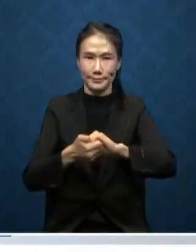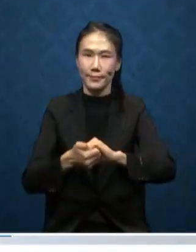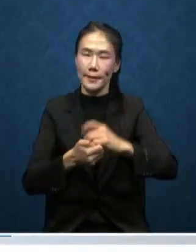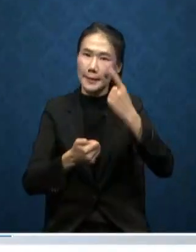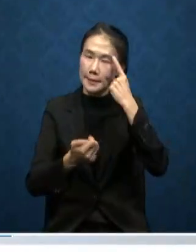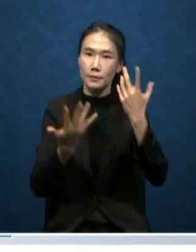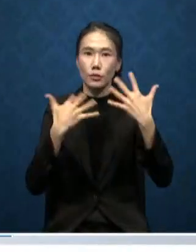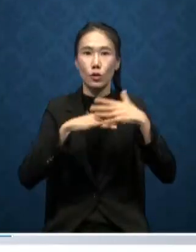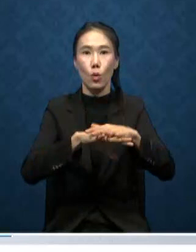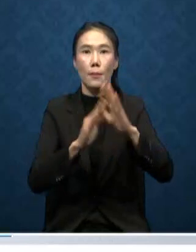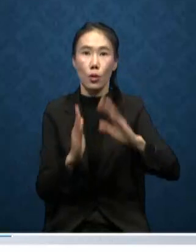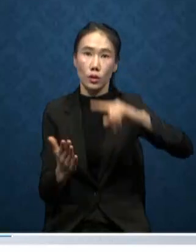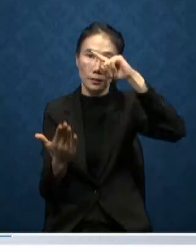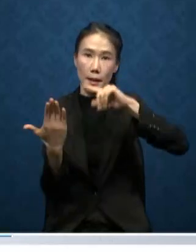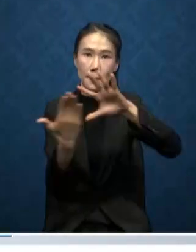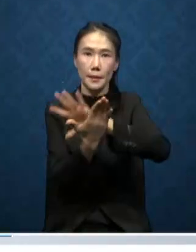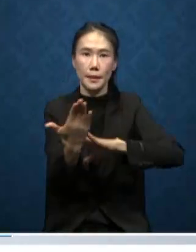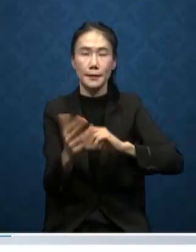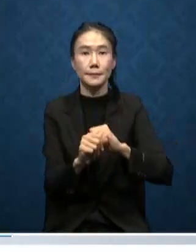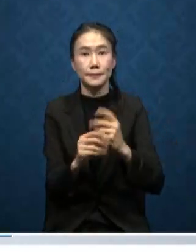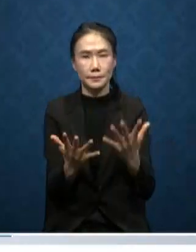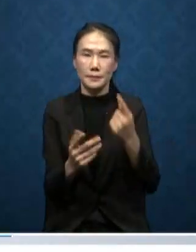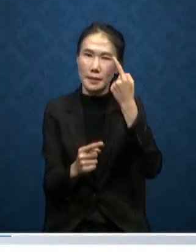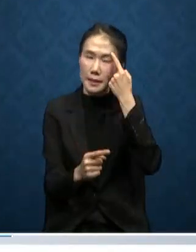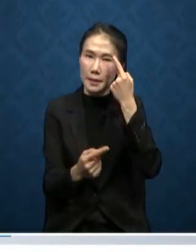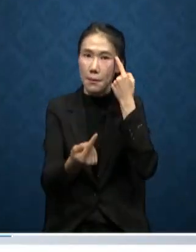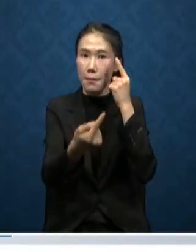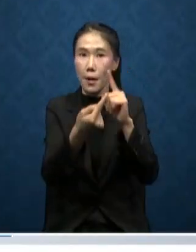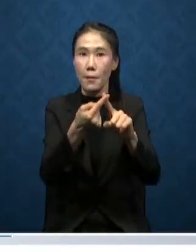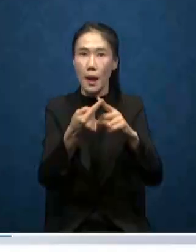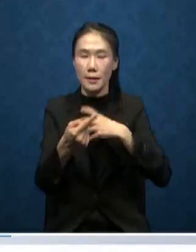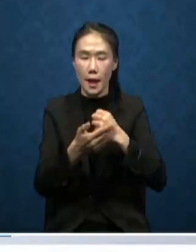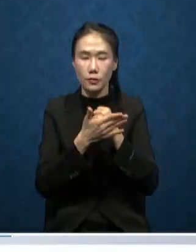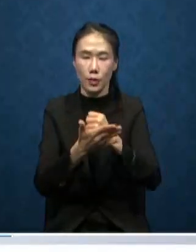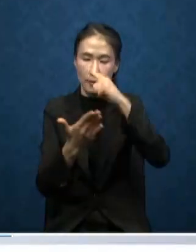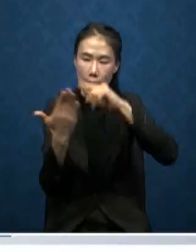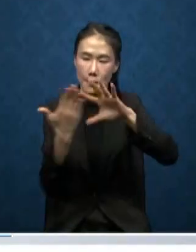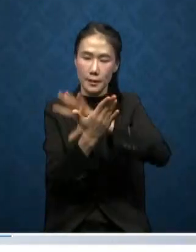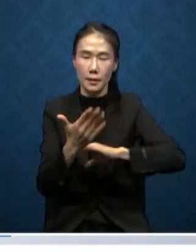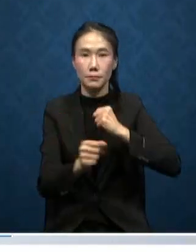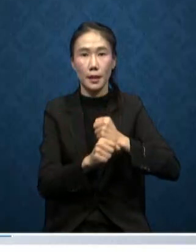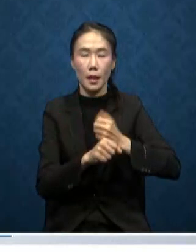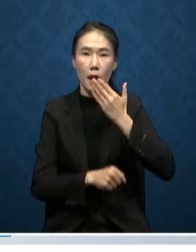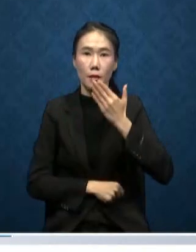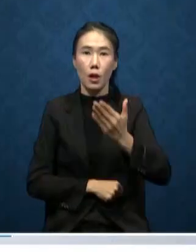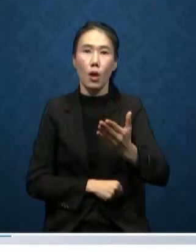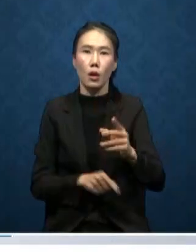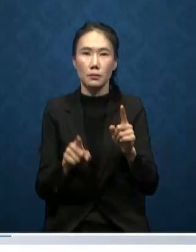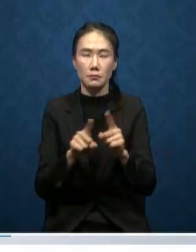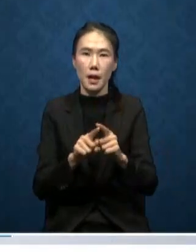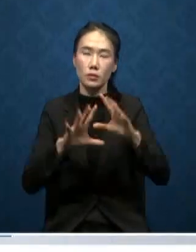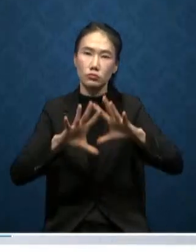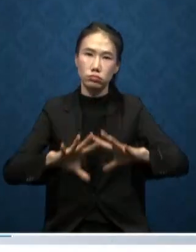สมานฉันท์ของคนในชาติอันจะนำไปสู่การพัฒนาประเทศที่ยั่งยืนบ้านเมืองมี